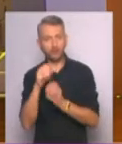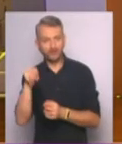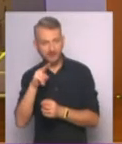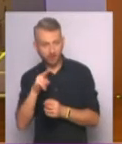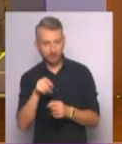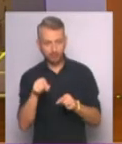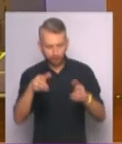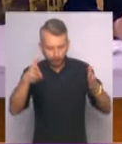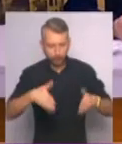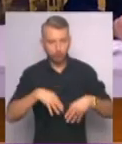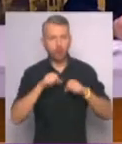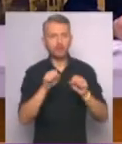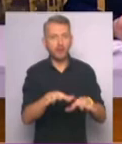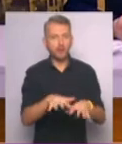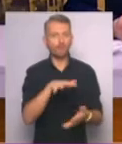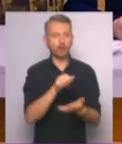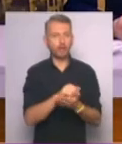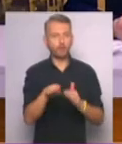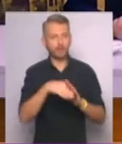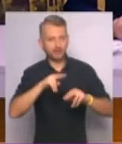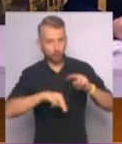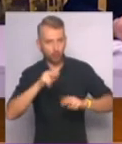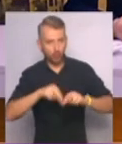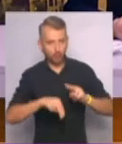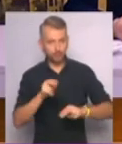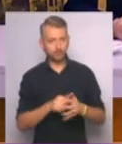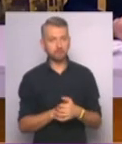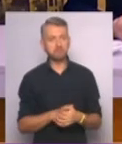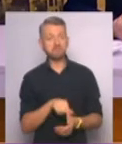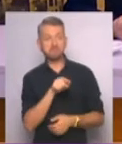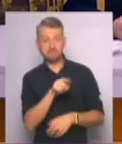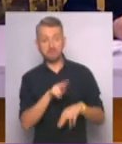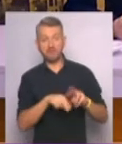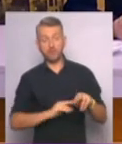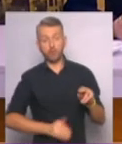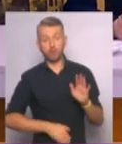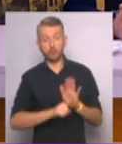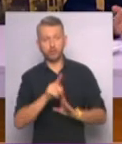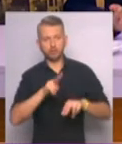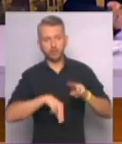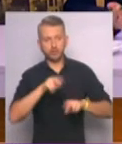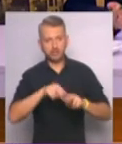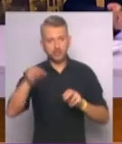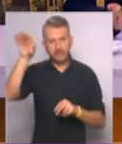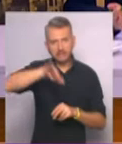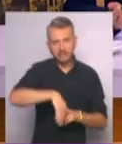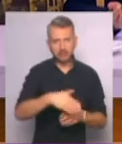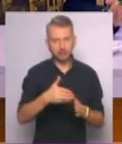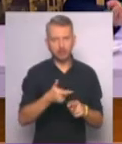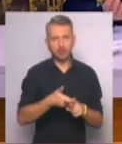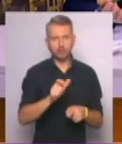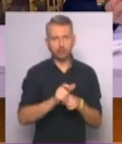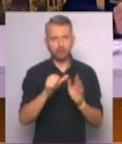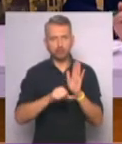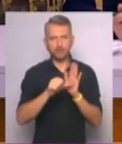оренду під забудову. Недобросовісний забудовник почав там будуватись на схилі, який більше 60